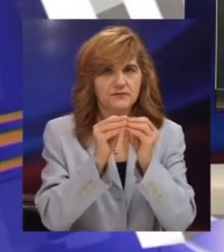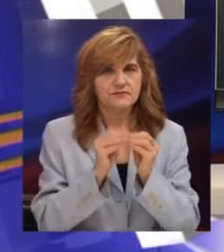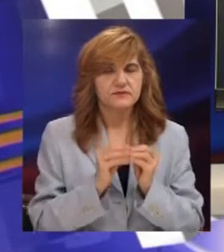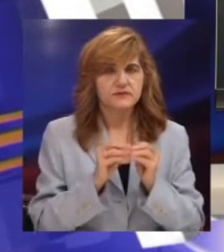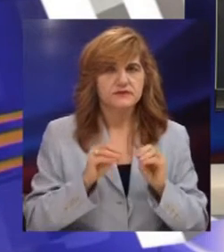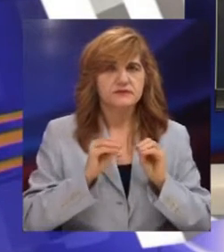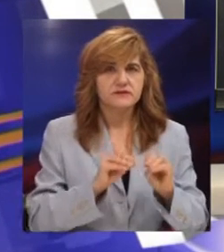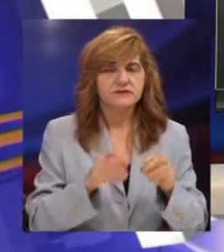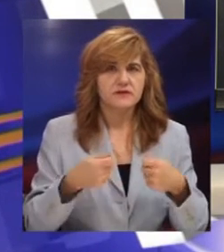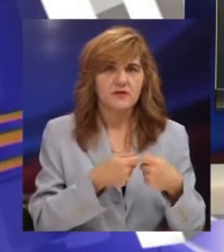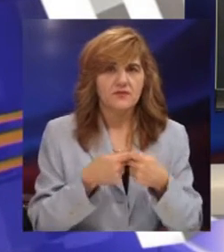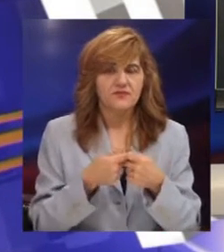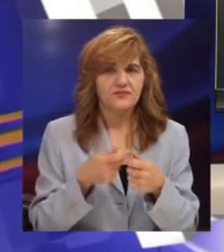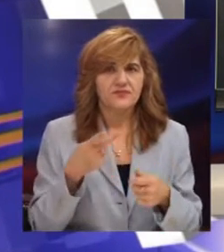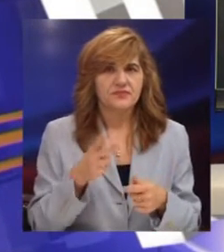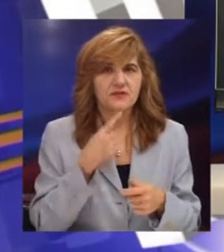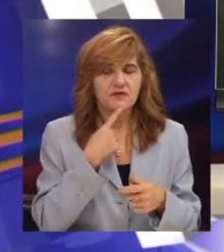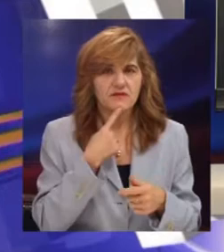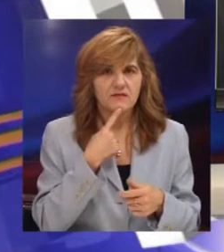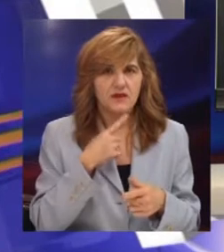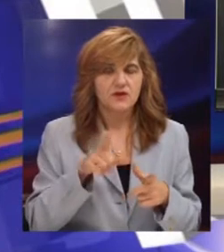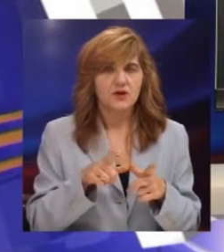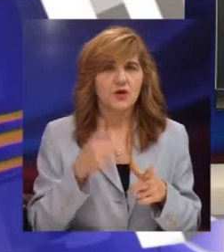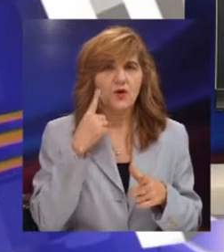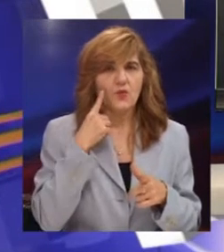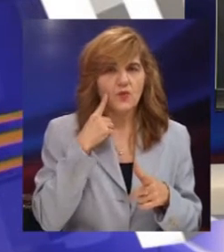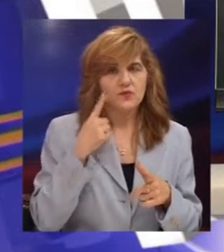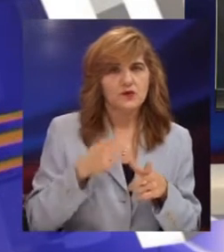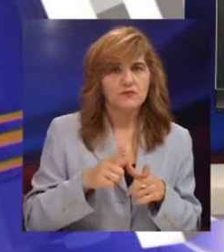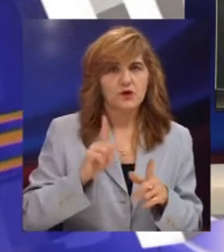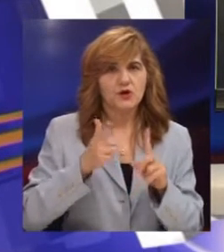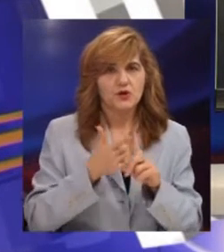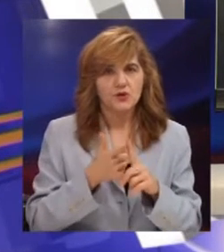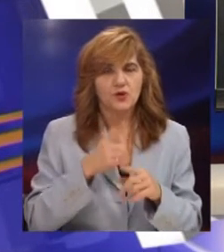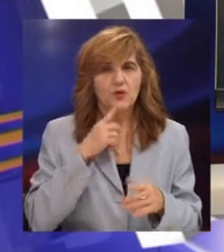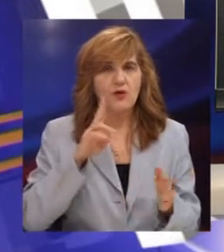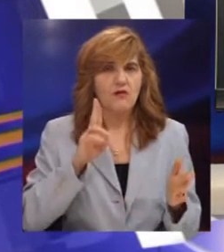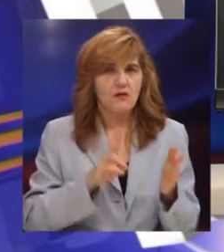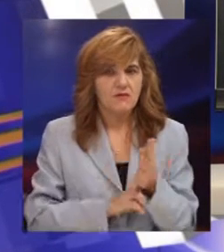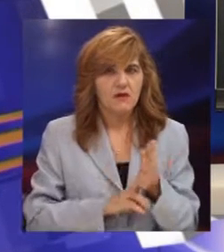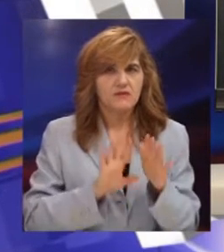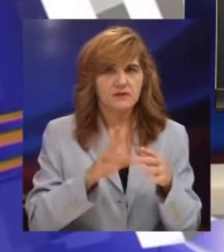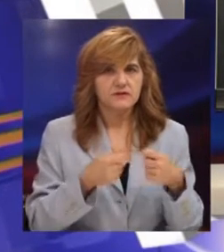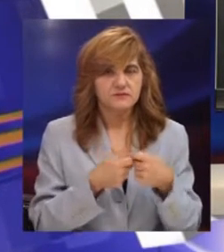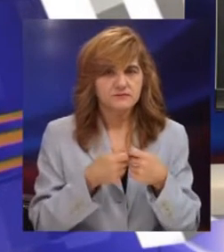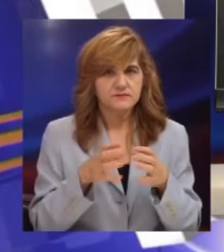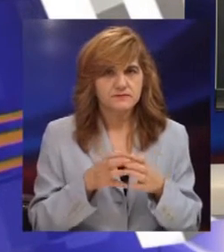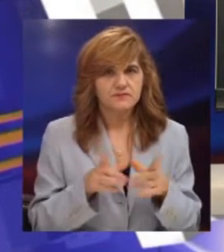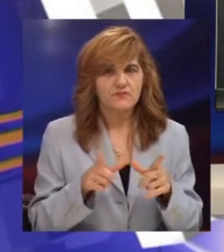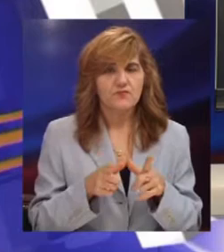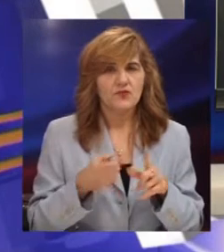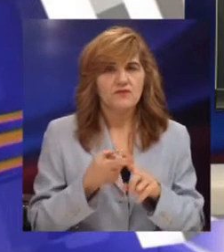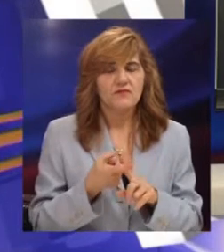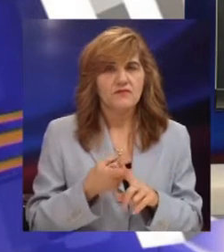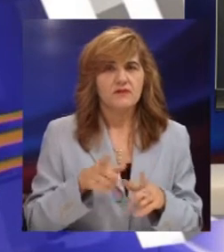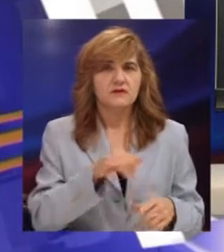zbornika Nacionalni savjeti nacionalnih manjina i kultura. Ovo je drugi zbornik koji su na temu ostvarivanja prava nacionalnih manjina u oblasti kulture